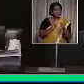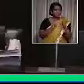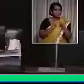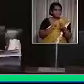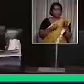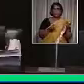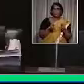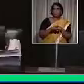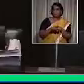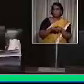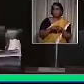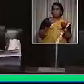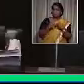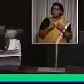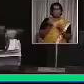கூறுகின்றோம்.